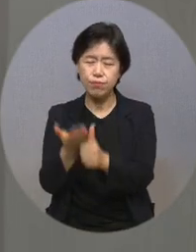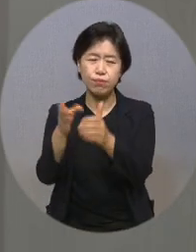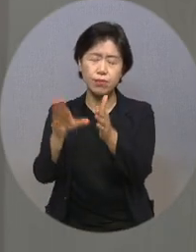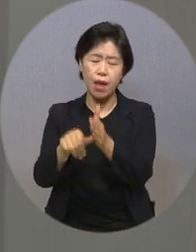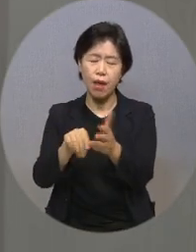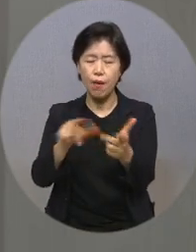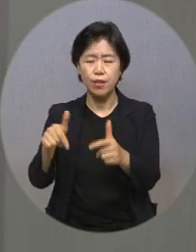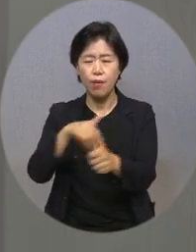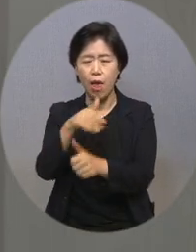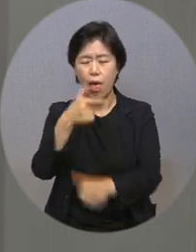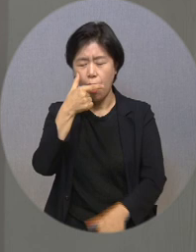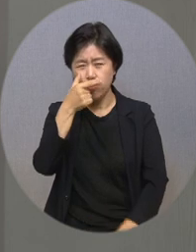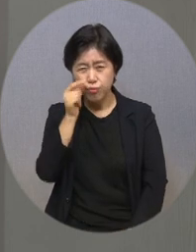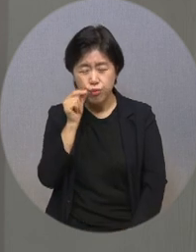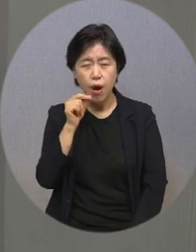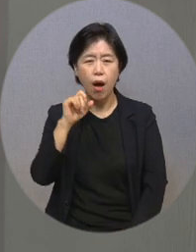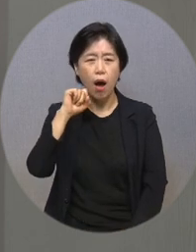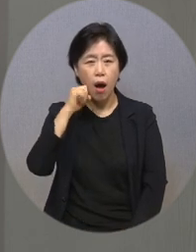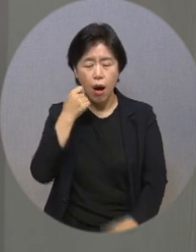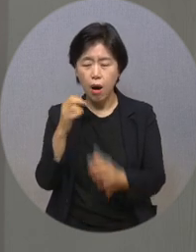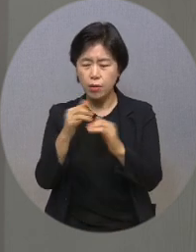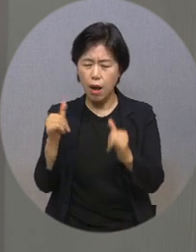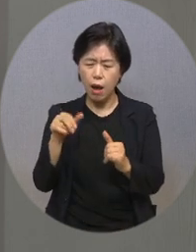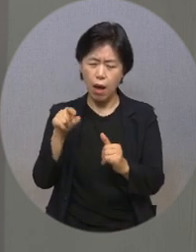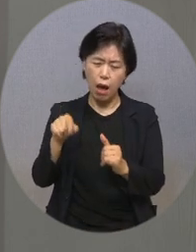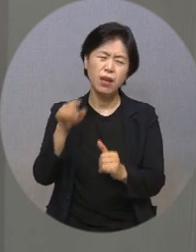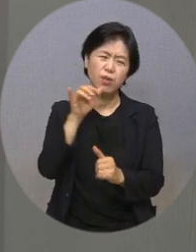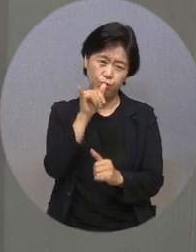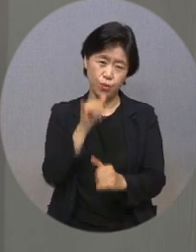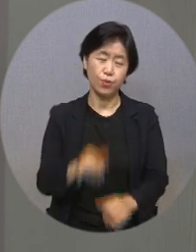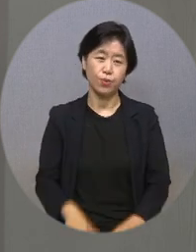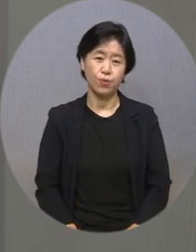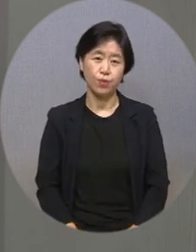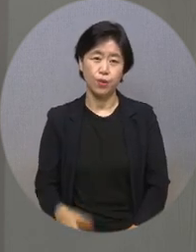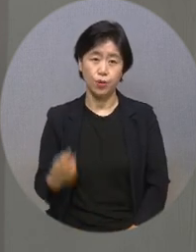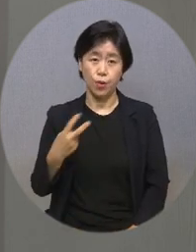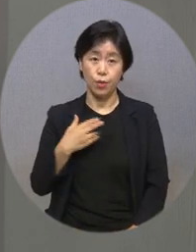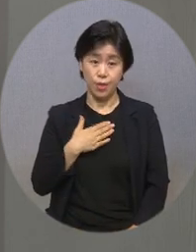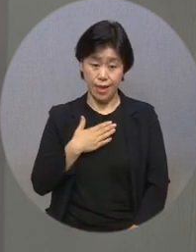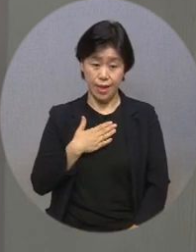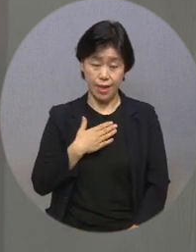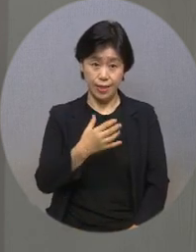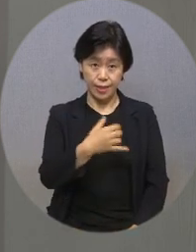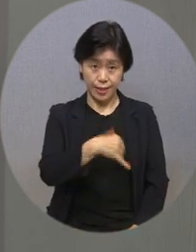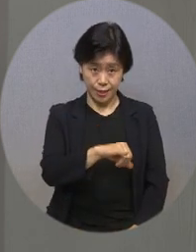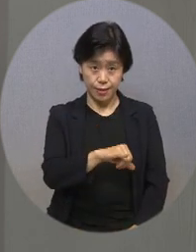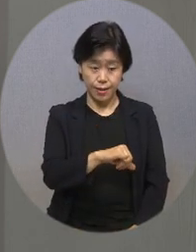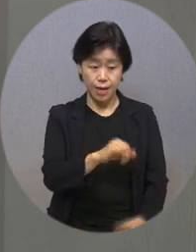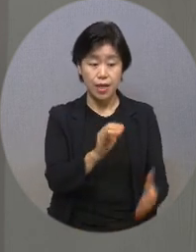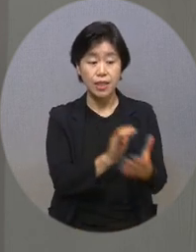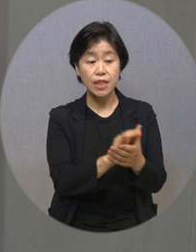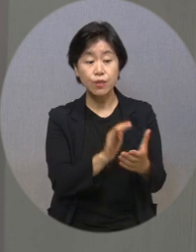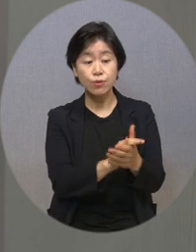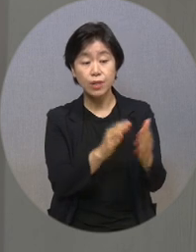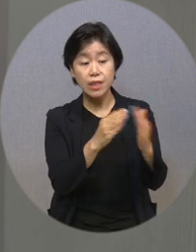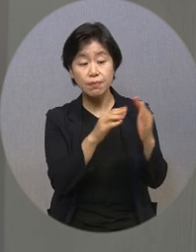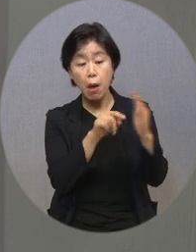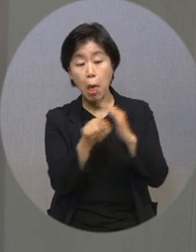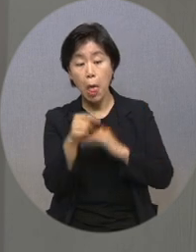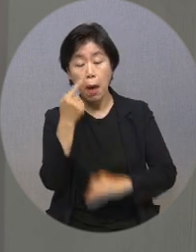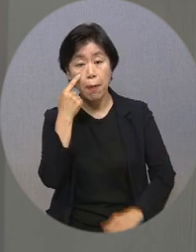어려운 부분들이 계실 거고요. 또 내 자녀의 친구들을 좀 자세히 관심 있게 보면은 그